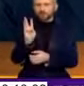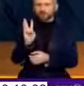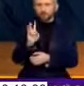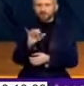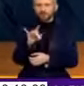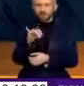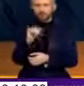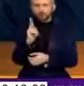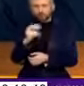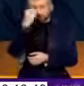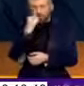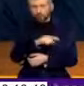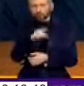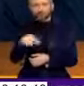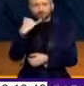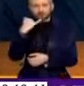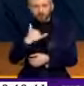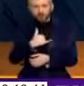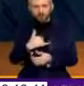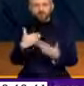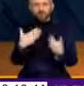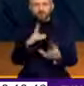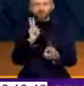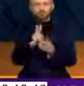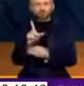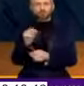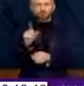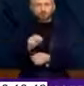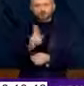Сиротюк. Вам дякую за те, що долучалися, а у прямому ефірі побачимося вже у